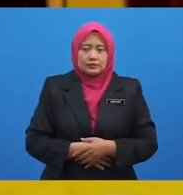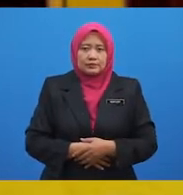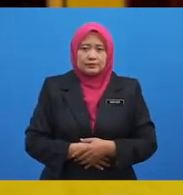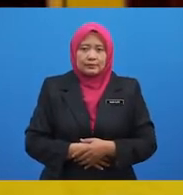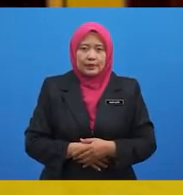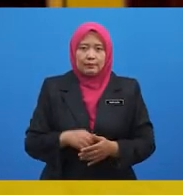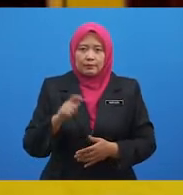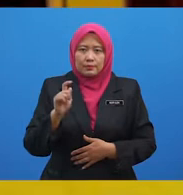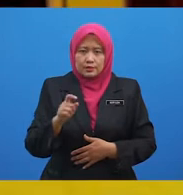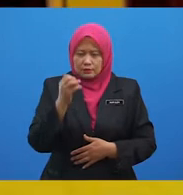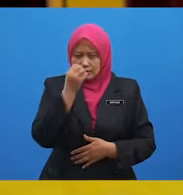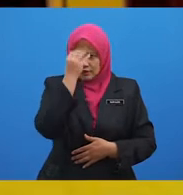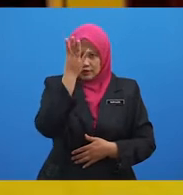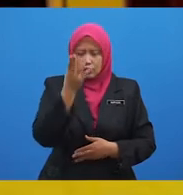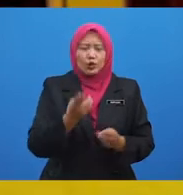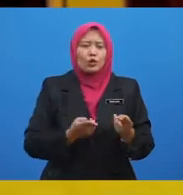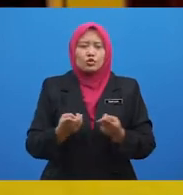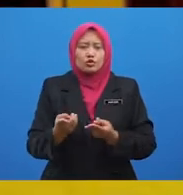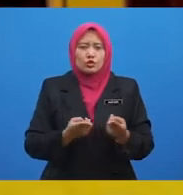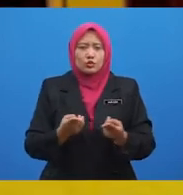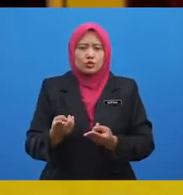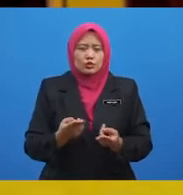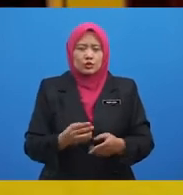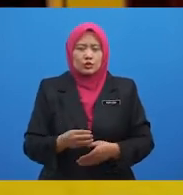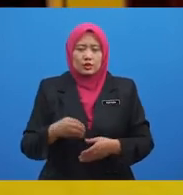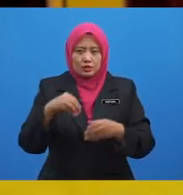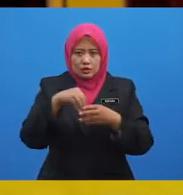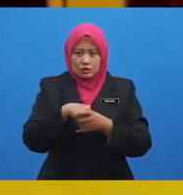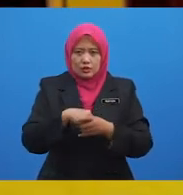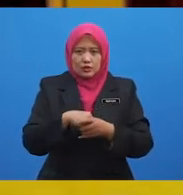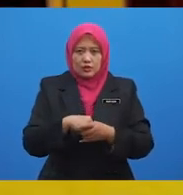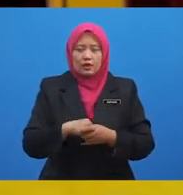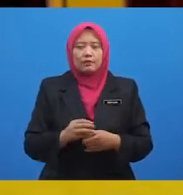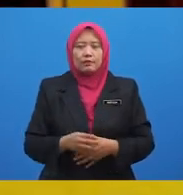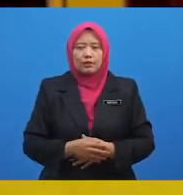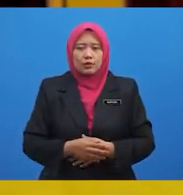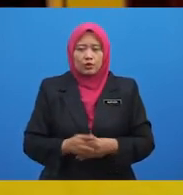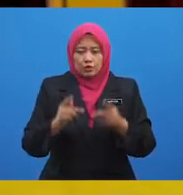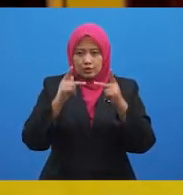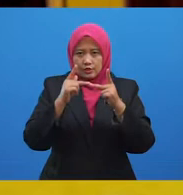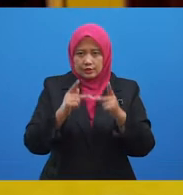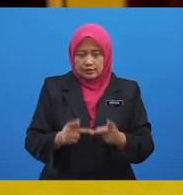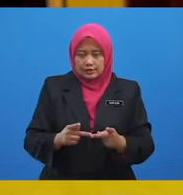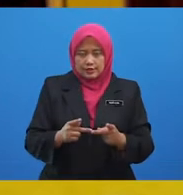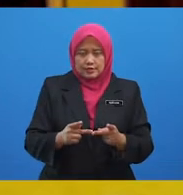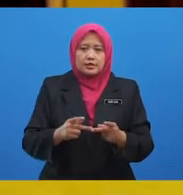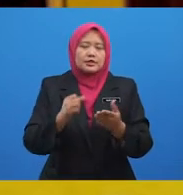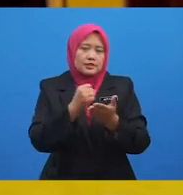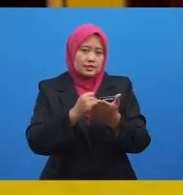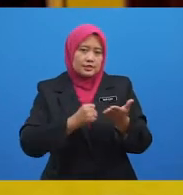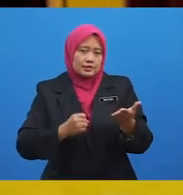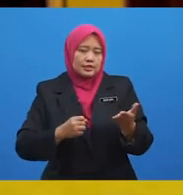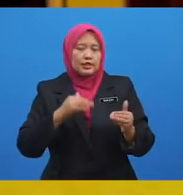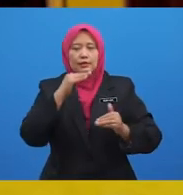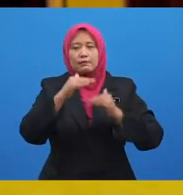perlu menyatakan usaha-usaha yang dapat dilakukan untuk mengekalkan seni binaan seperti